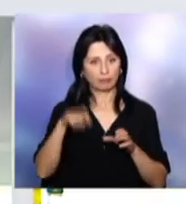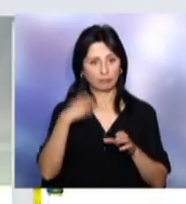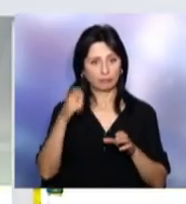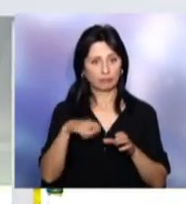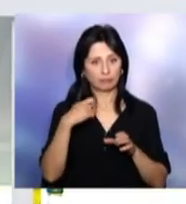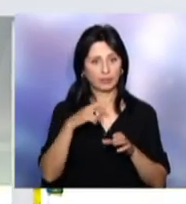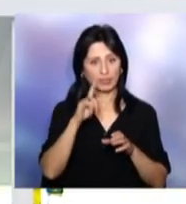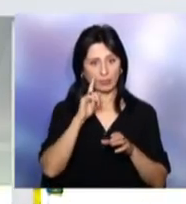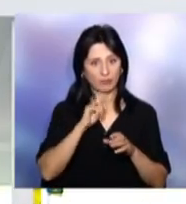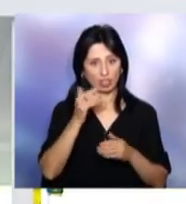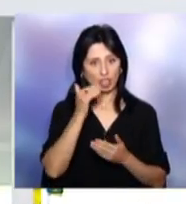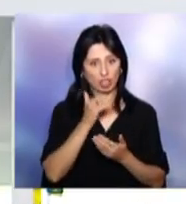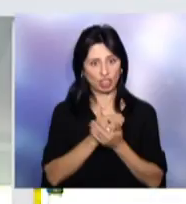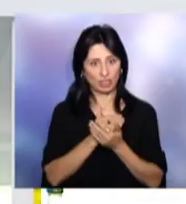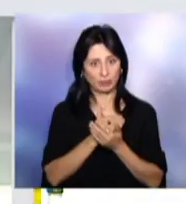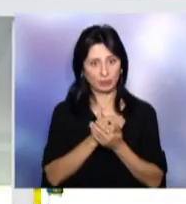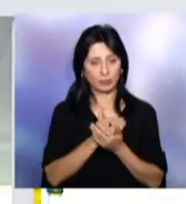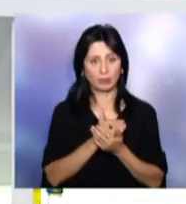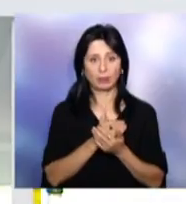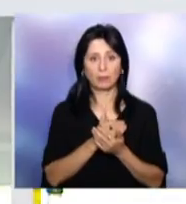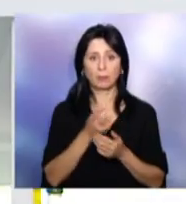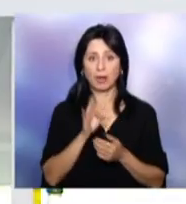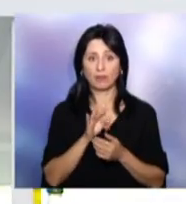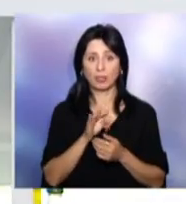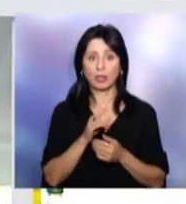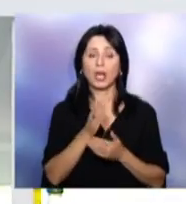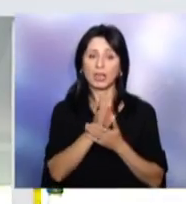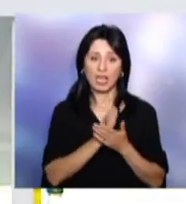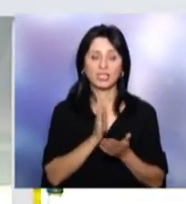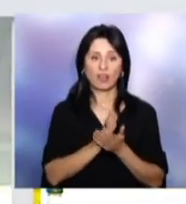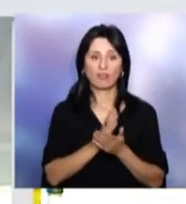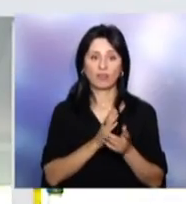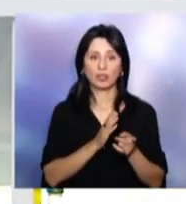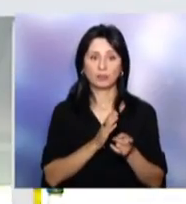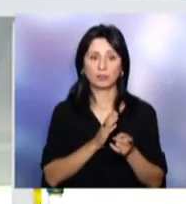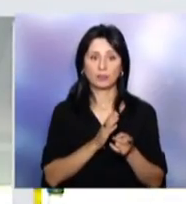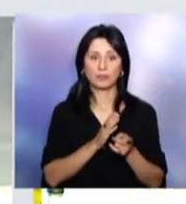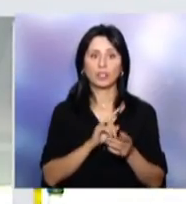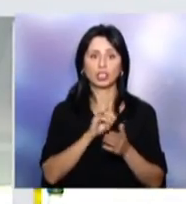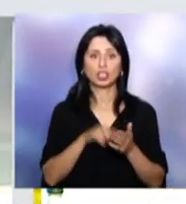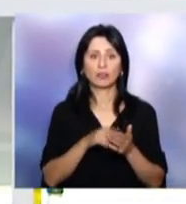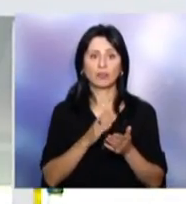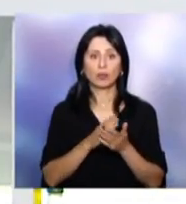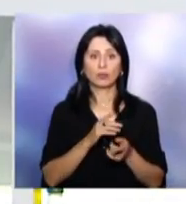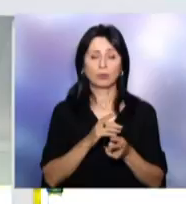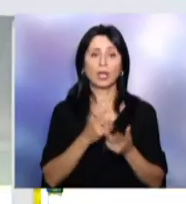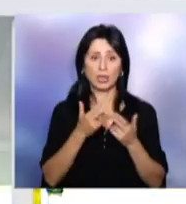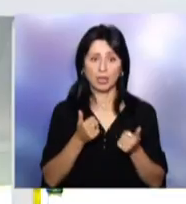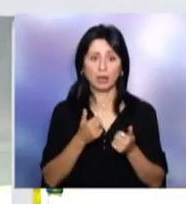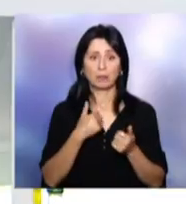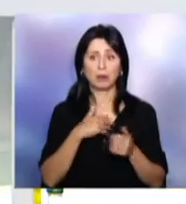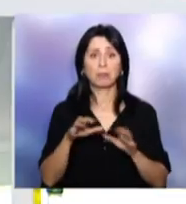და სასიამოვნო შედეგებით იყენებს, მაგრამ გარკვეული ნაწილი გვისვამს კითხვას, დიახ,